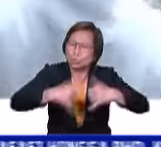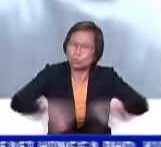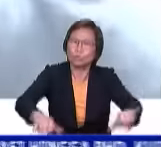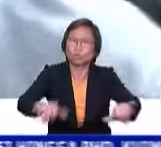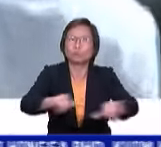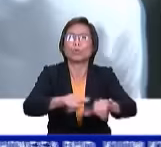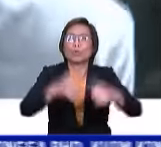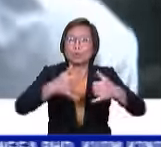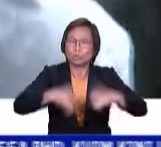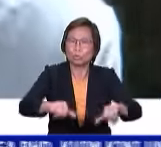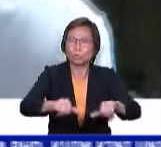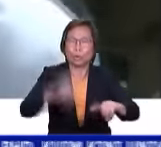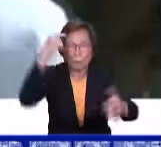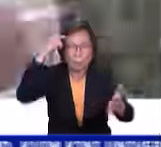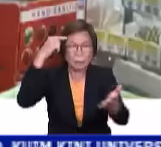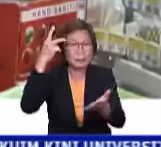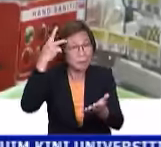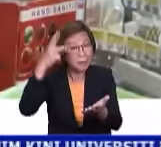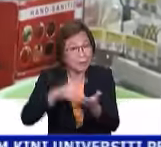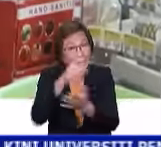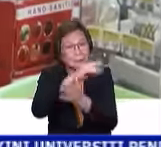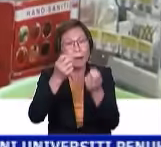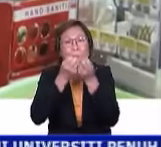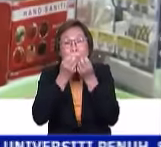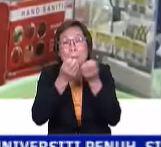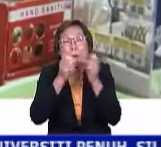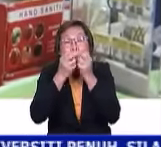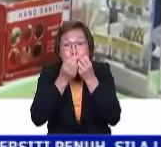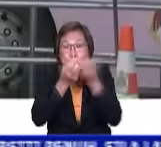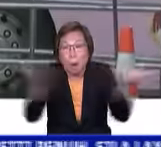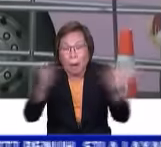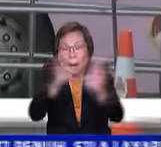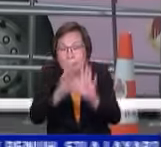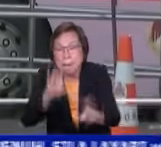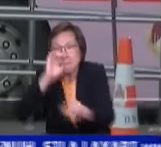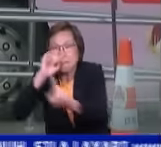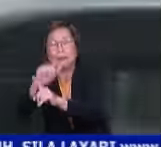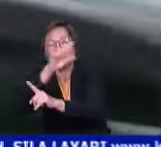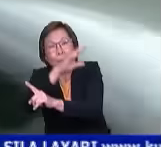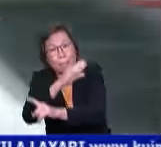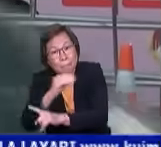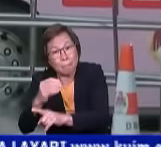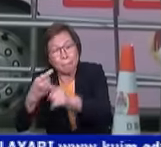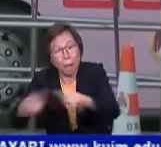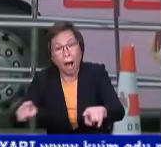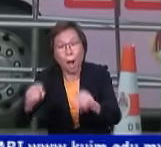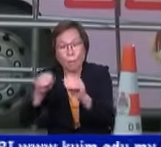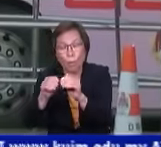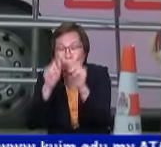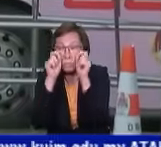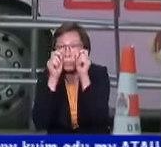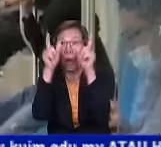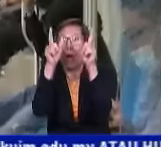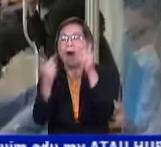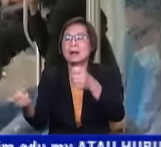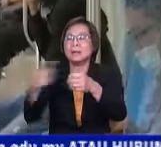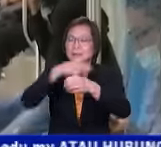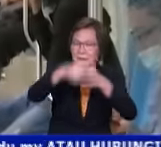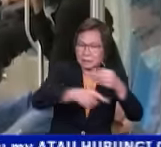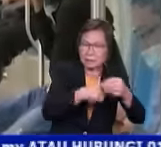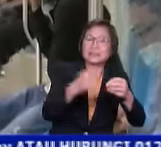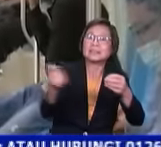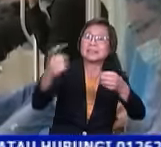bukan sahaja mengenal pasti dan membongkarkan berita palsu tetapi juga meningkatkan kesedaran tentang